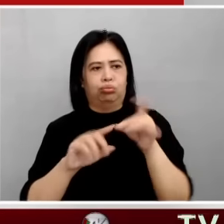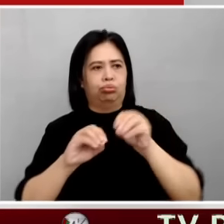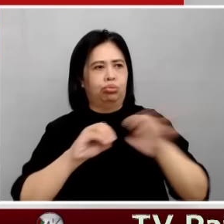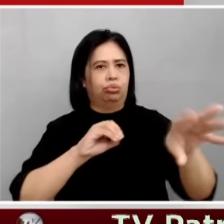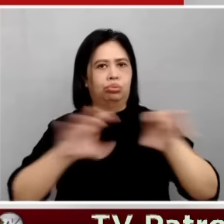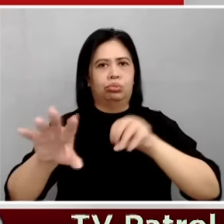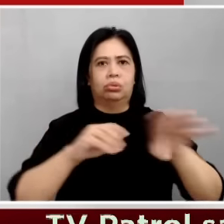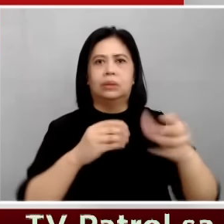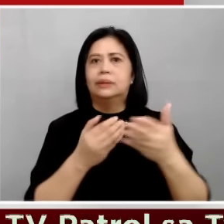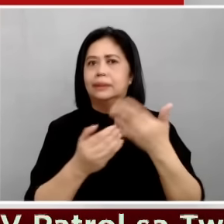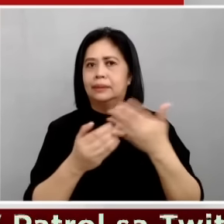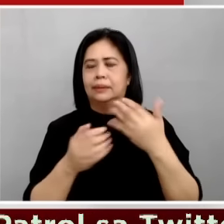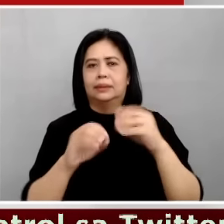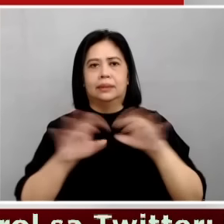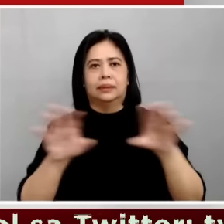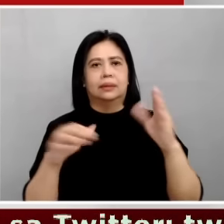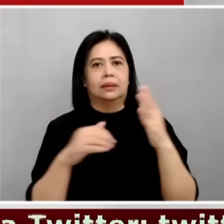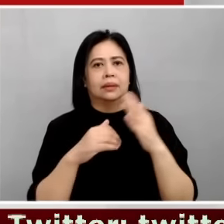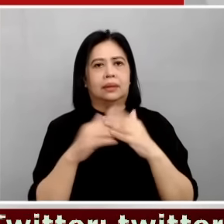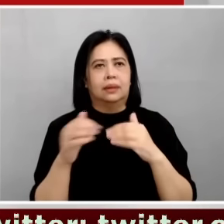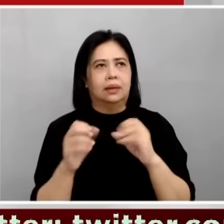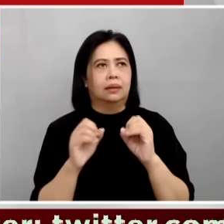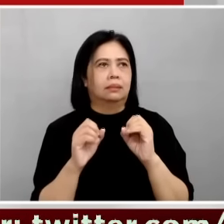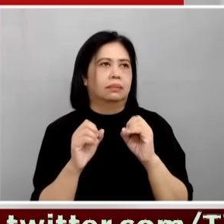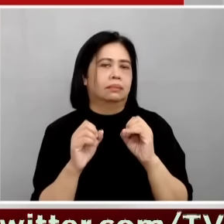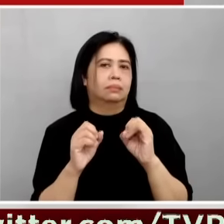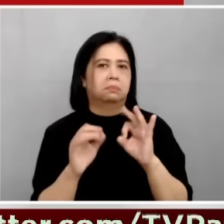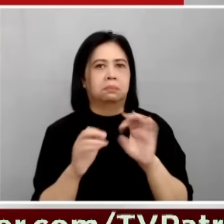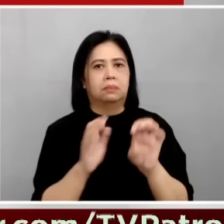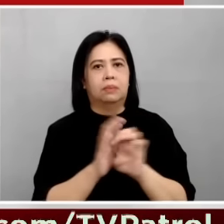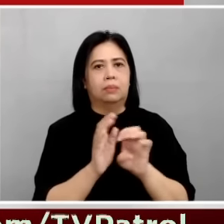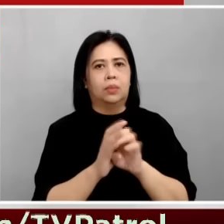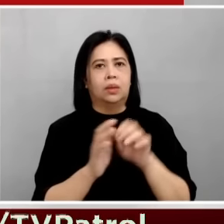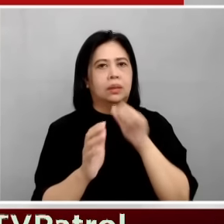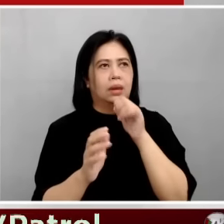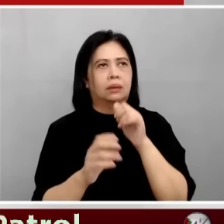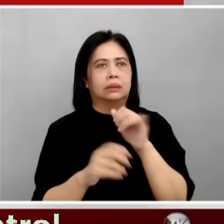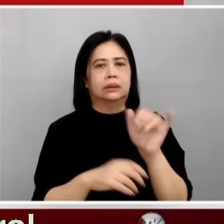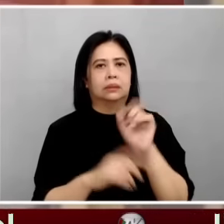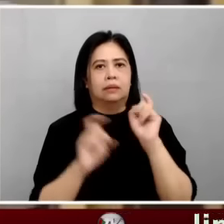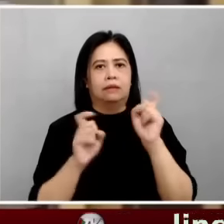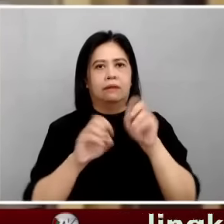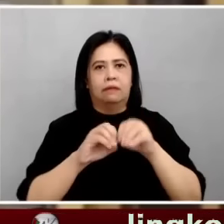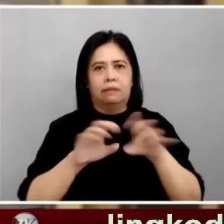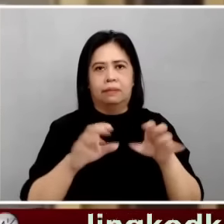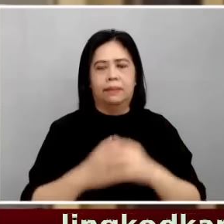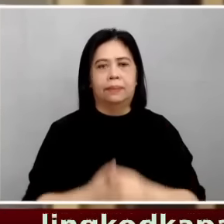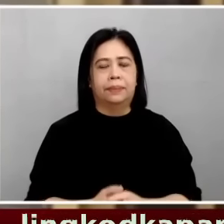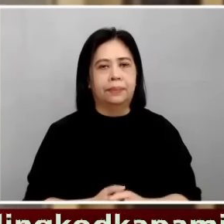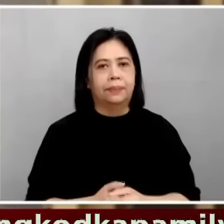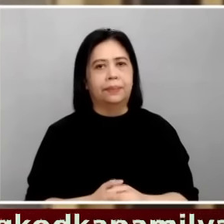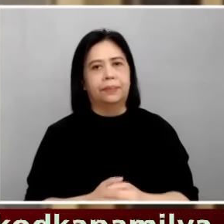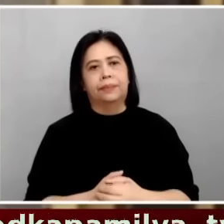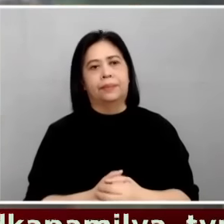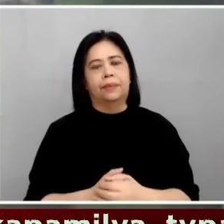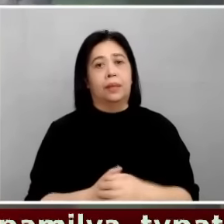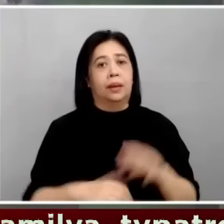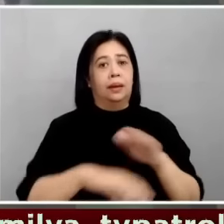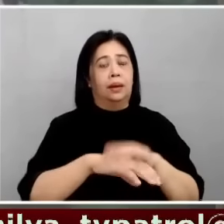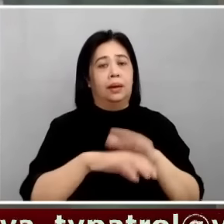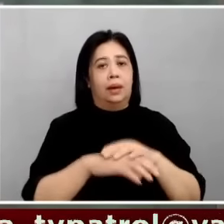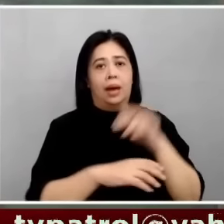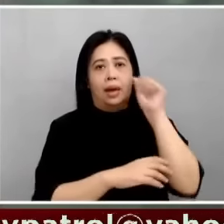mahawaan kesa sa kung hindi siya ganun ka-fit and fast. Paalala naman ni Dr. Anna Ong